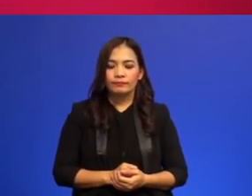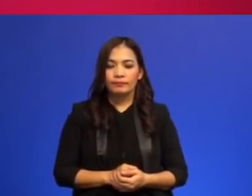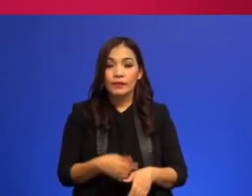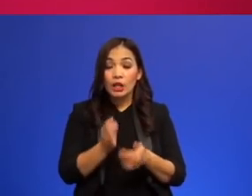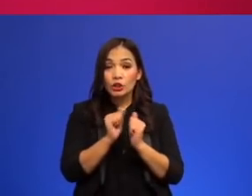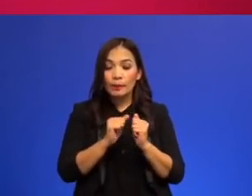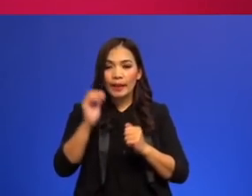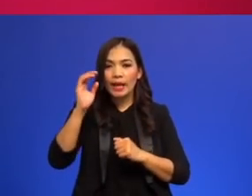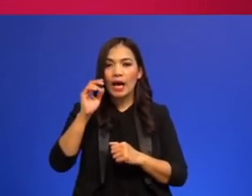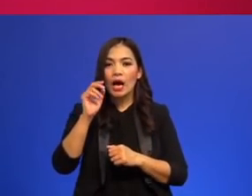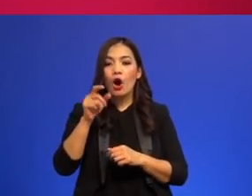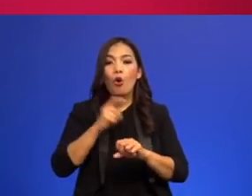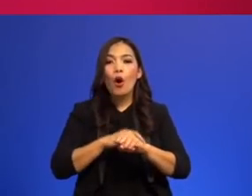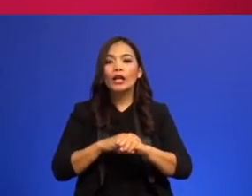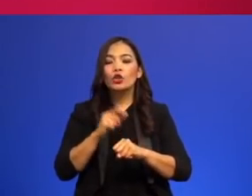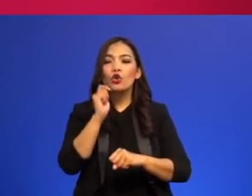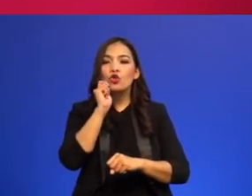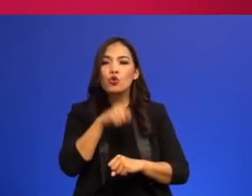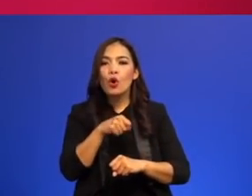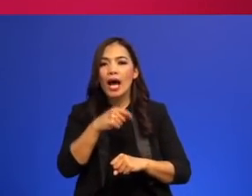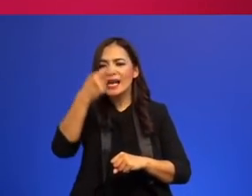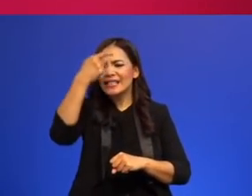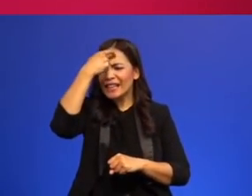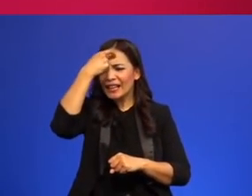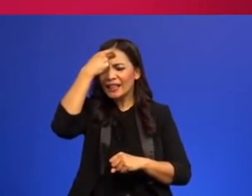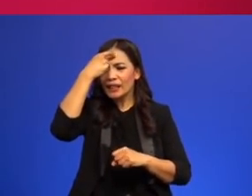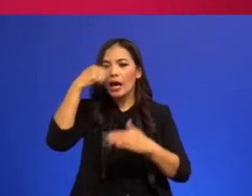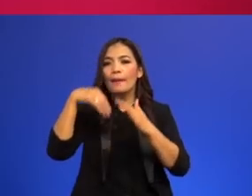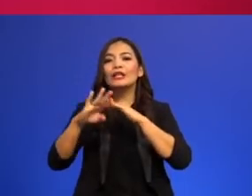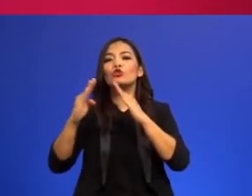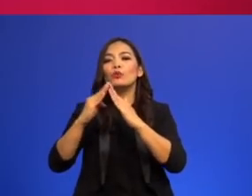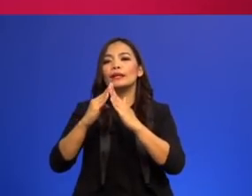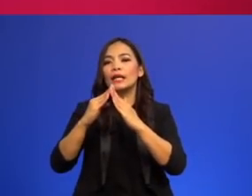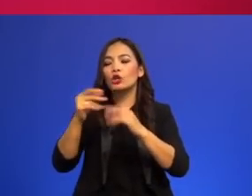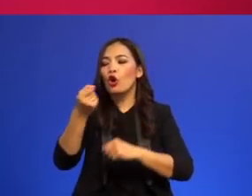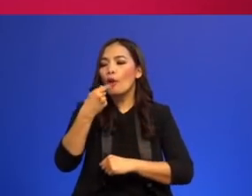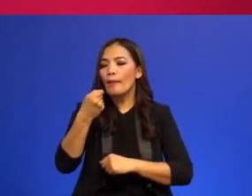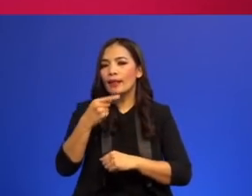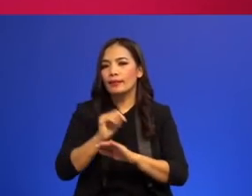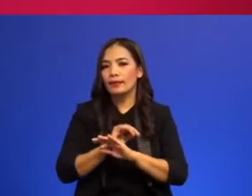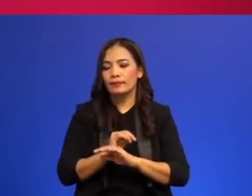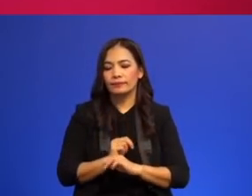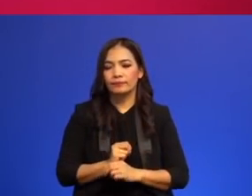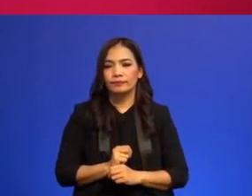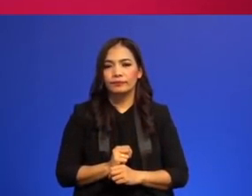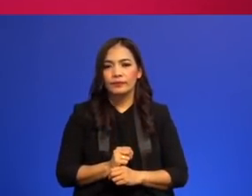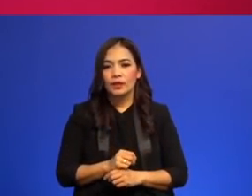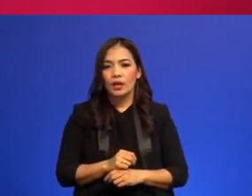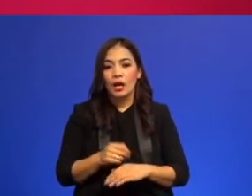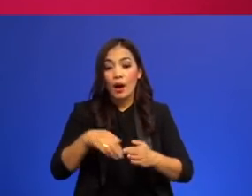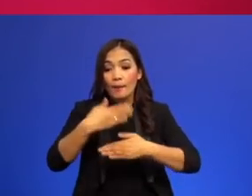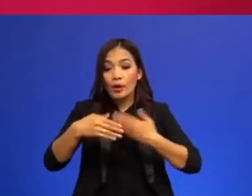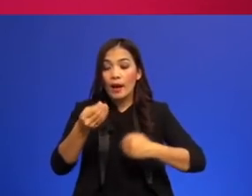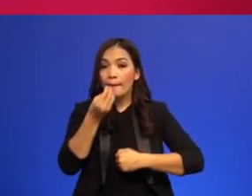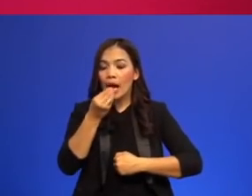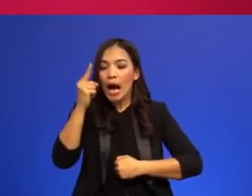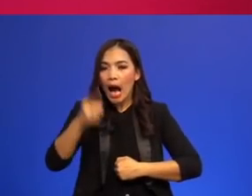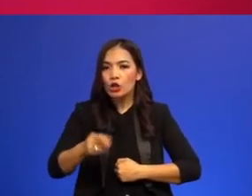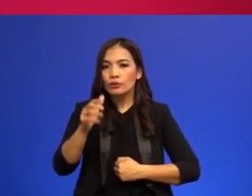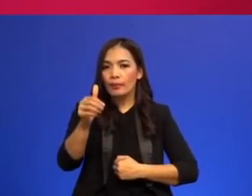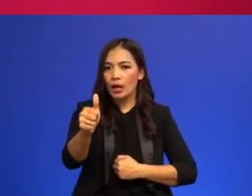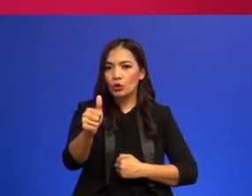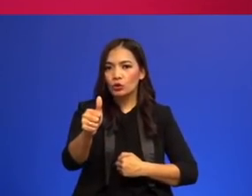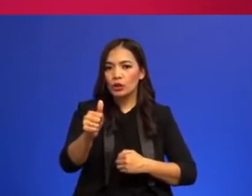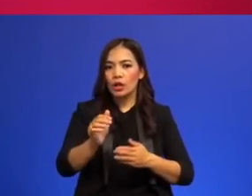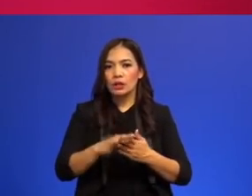Supaya hari tua saya jangan sakit-sakitan lalu menghabiskan uang untuk pengobatan. Nah, pola makan harus bagus. Kalau saya pola